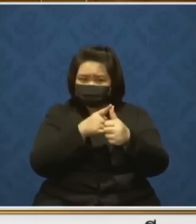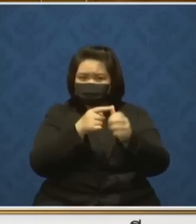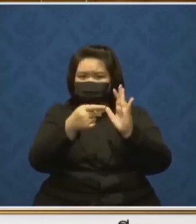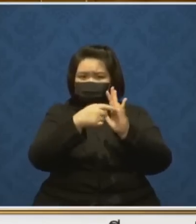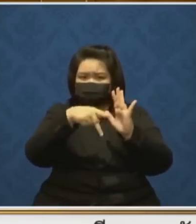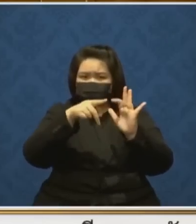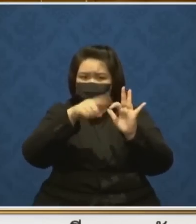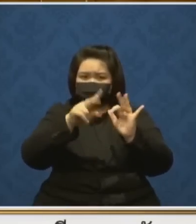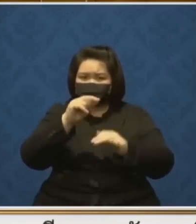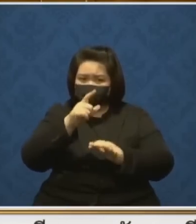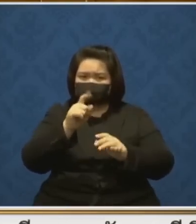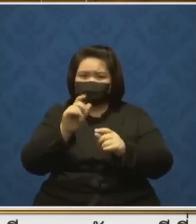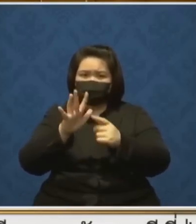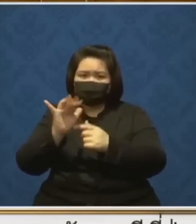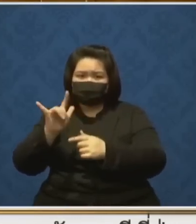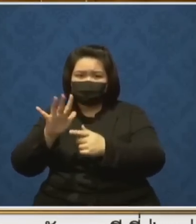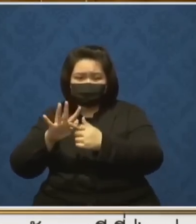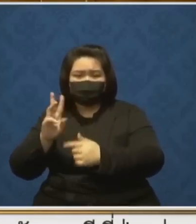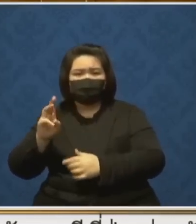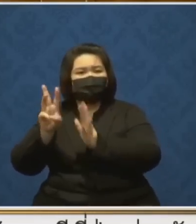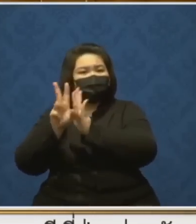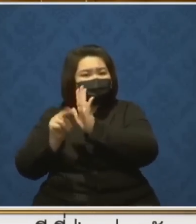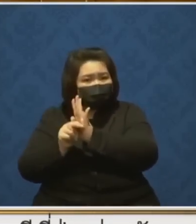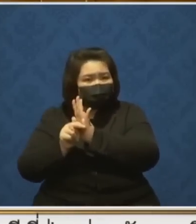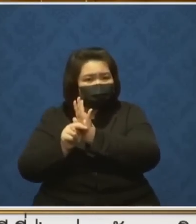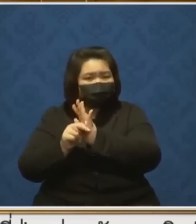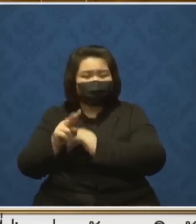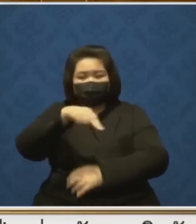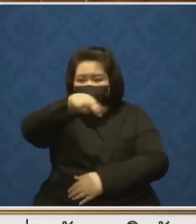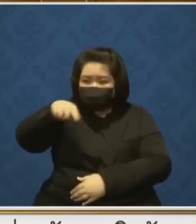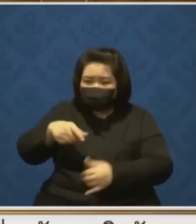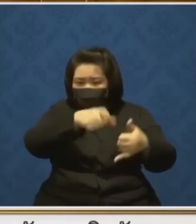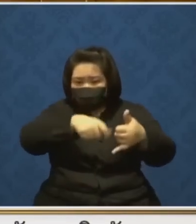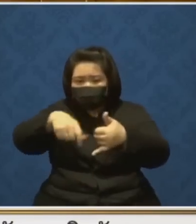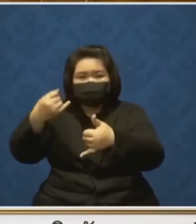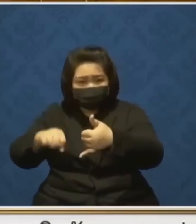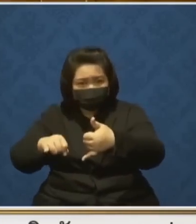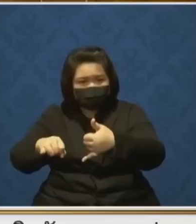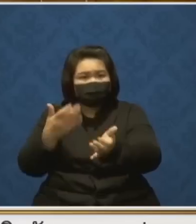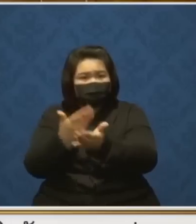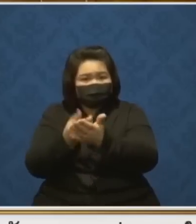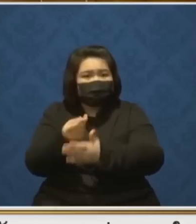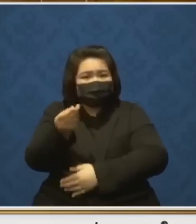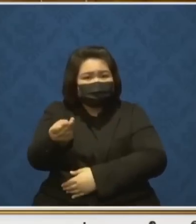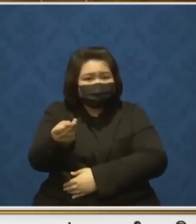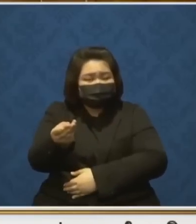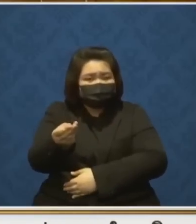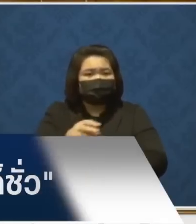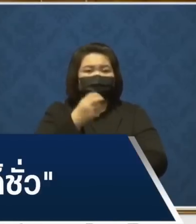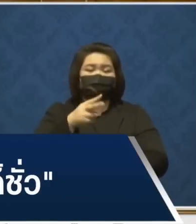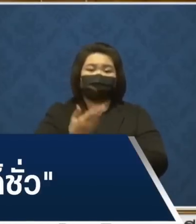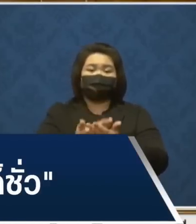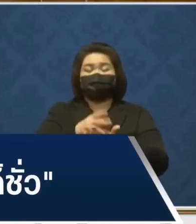ายาวินัยแล้วก็การหาตัวผู้กระทำผิมาชดใช้กาเสียหาย2,000 บวกดอก